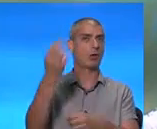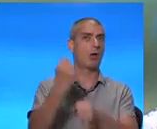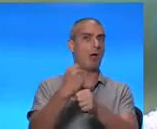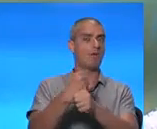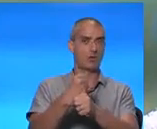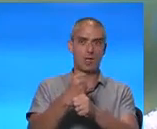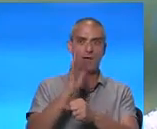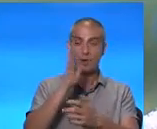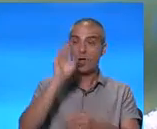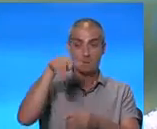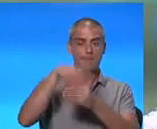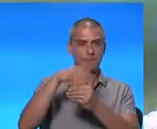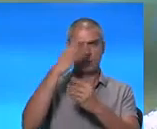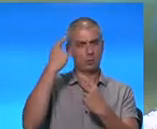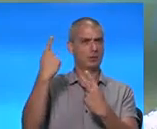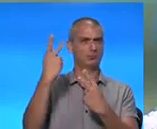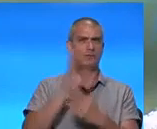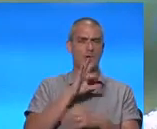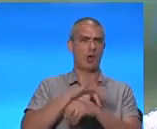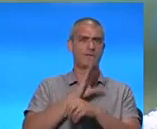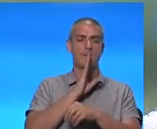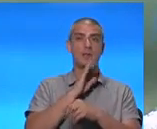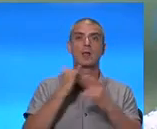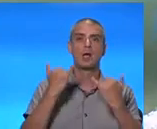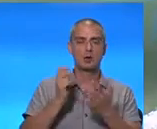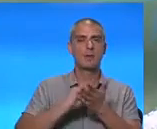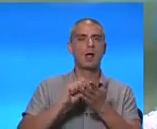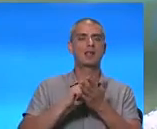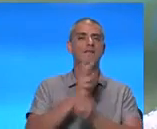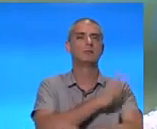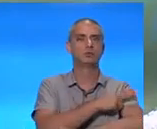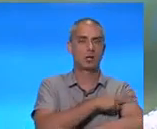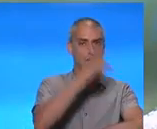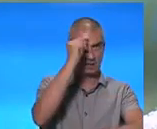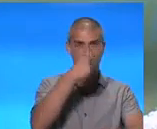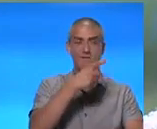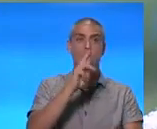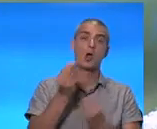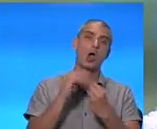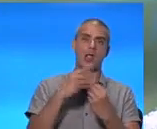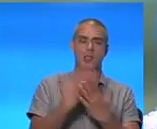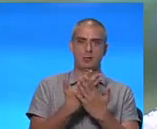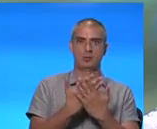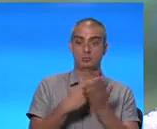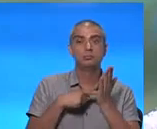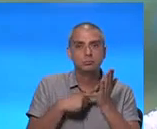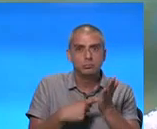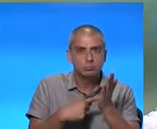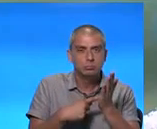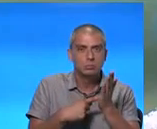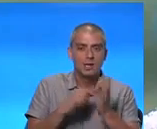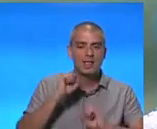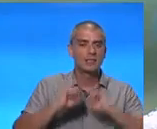אף על פי שגם שם הוא נחשב רופא בעייתי היום מביא כתבי ניני משטרה בתל אביב רום ליור עדות נוספת שמידע לכאורה